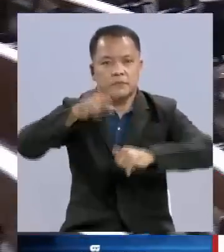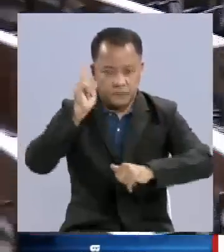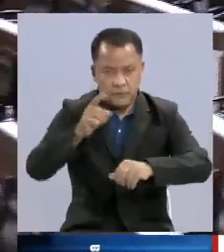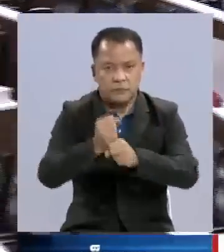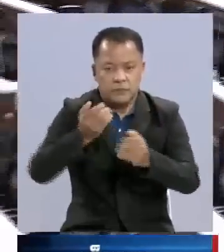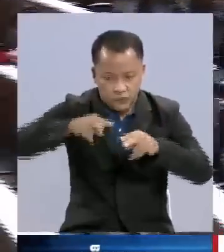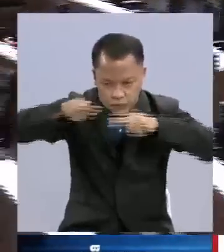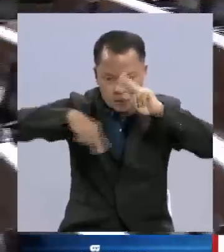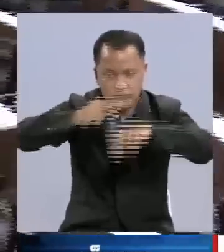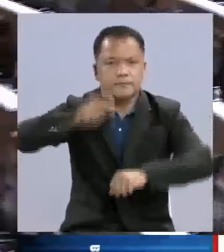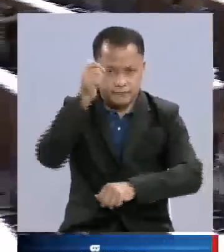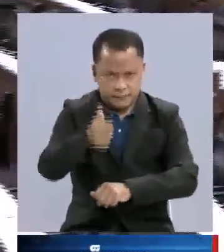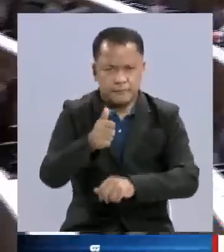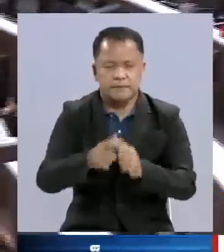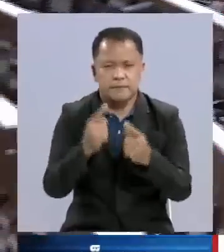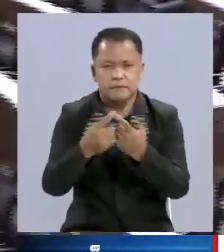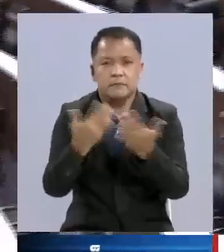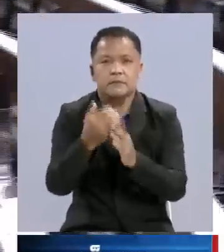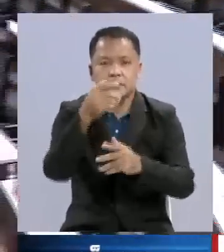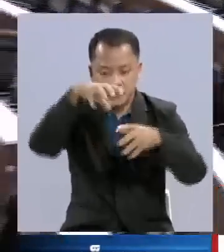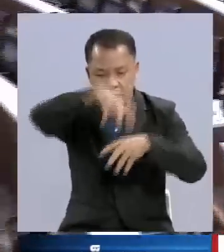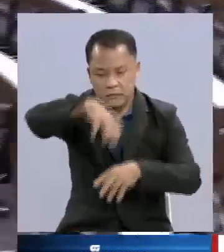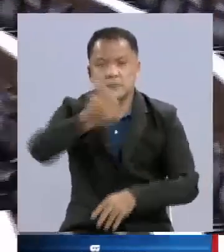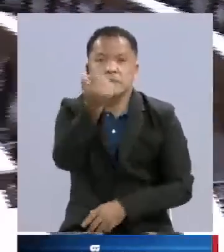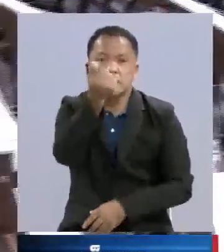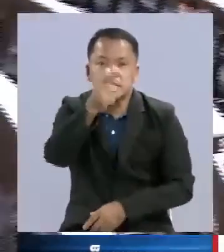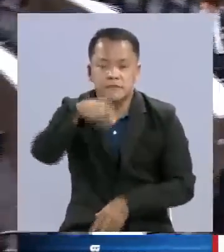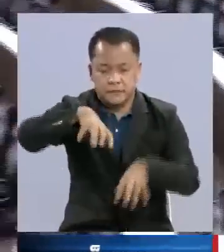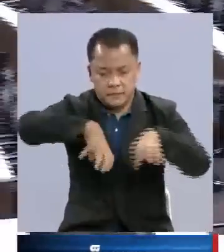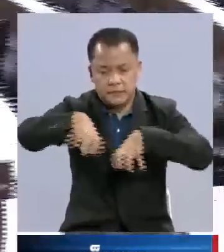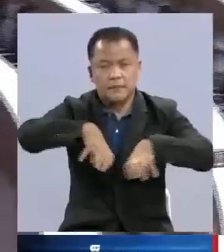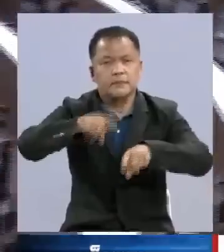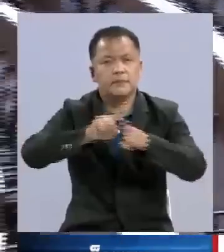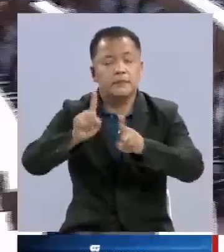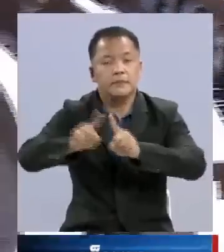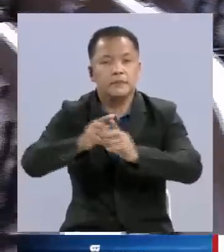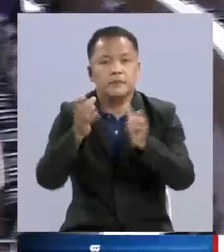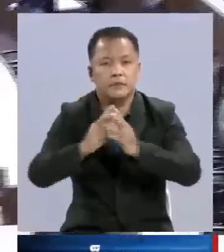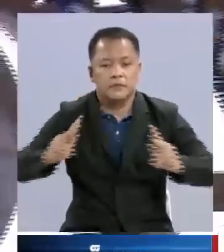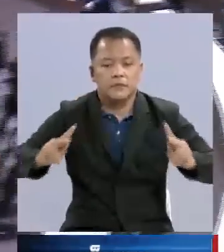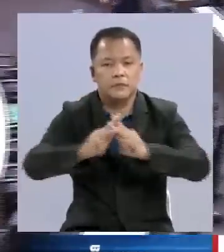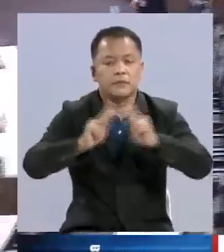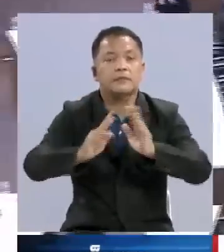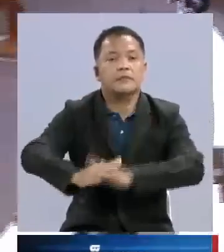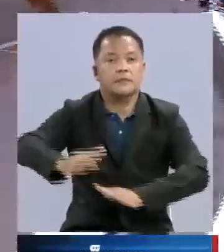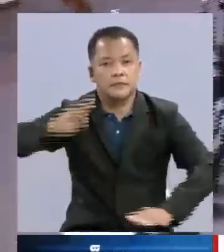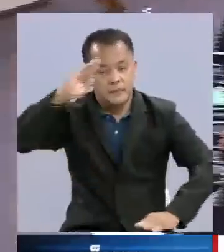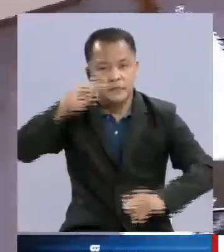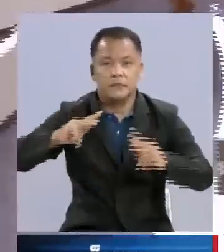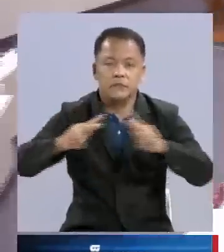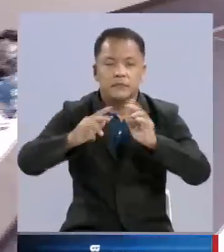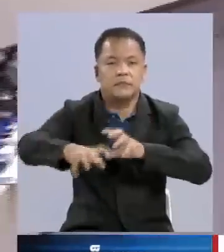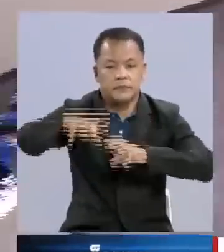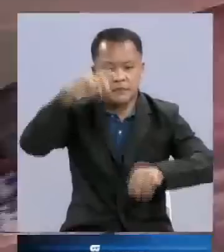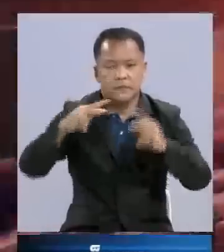ารถตรวจสอบได้ด้วยสำหรับ11หน่วยงานในกระบวนการยุติธรรมก็จะมีทั้งกระทรวงกลาโหมกระทรวงมหาดไทย